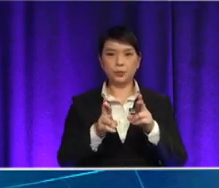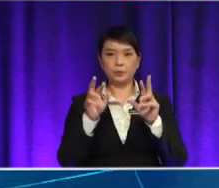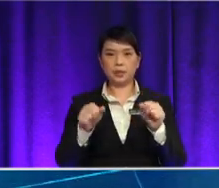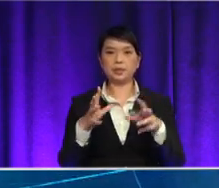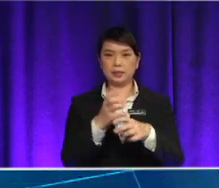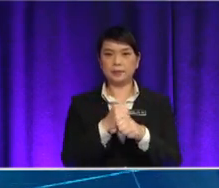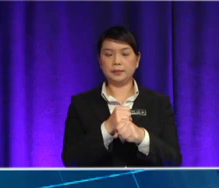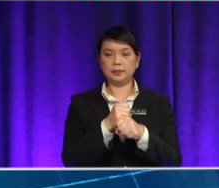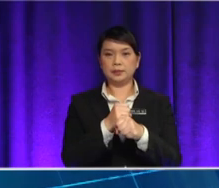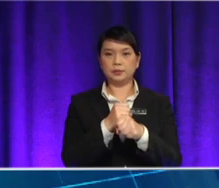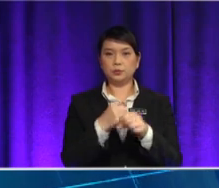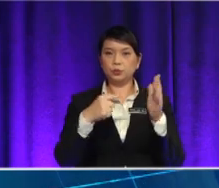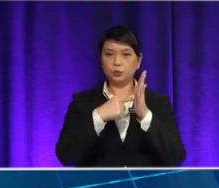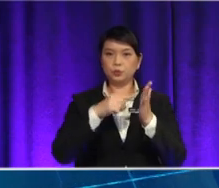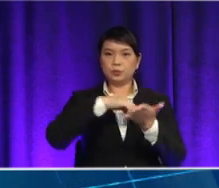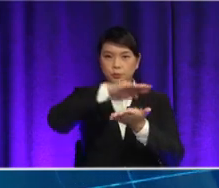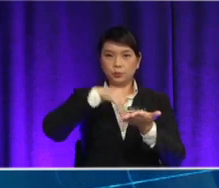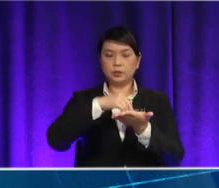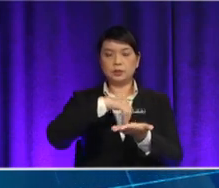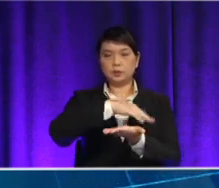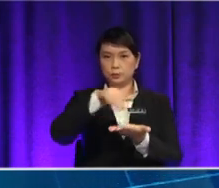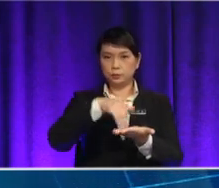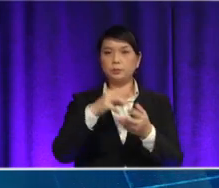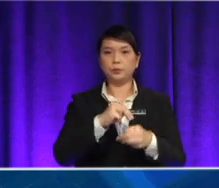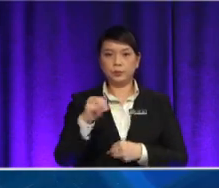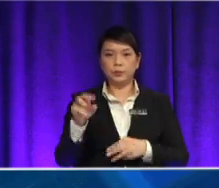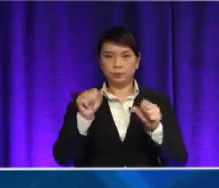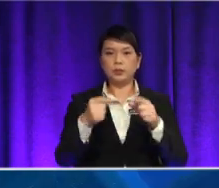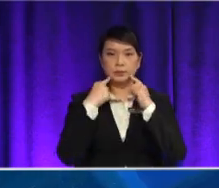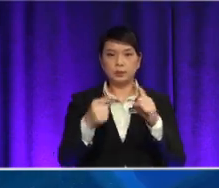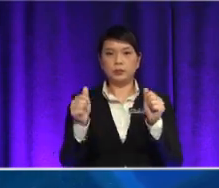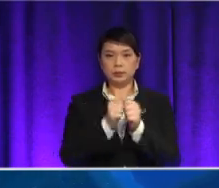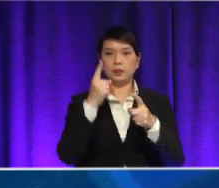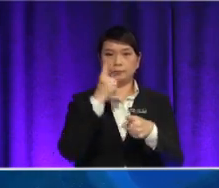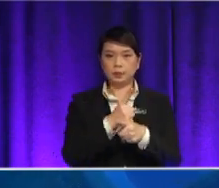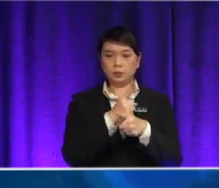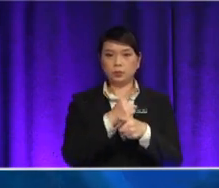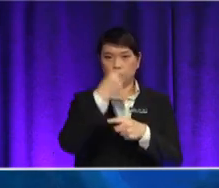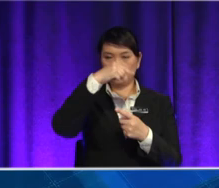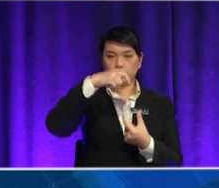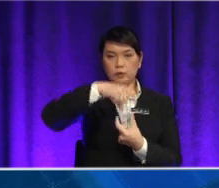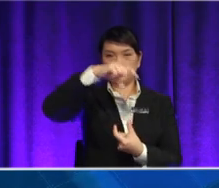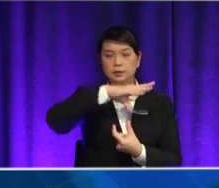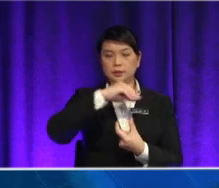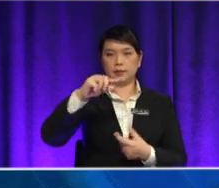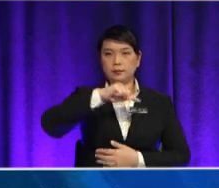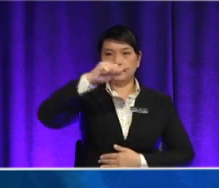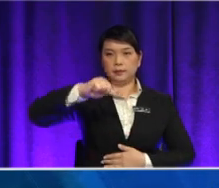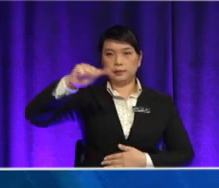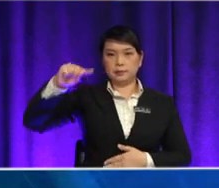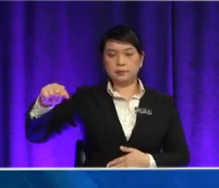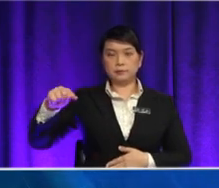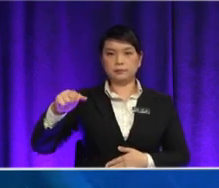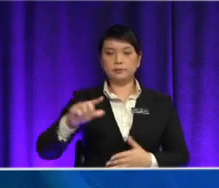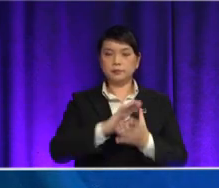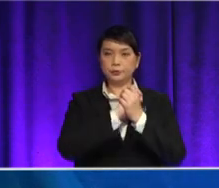betul. Oh, tahniah. Semuanya murid dapat menjawab iaitu graf histogram dan juga graf poligon kekerapan.